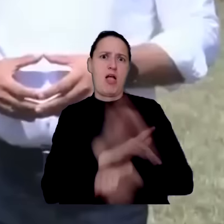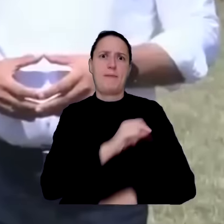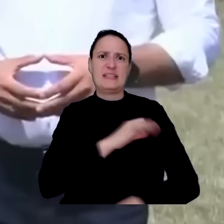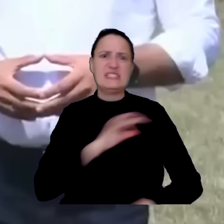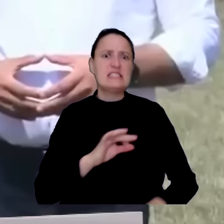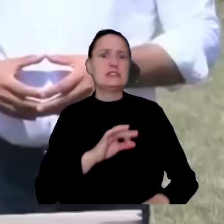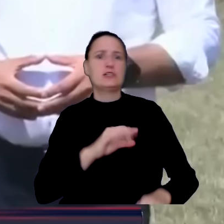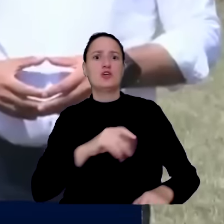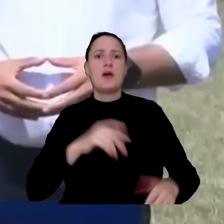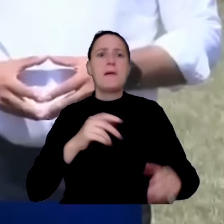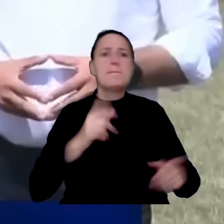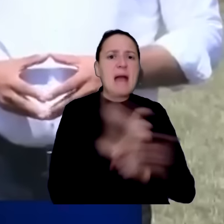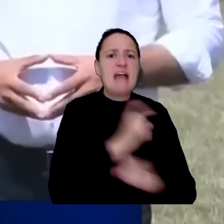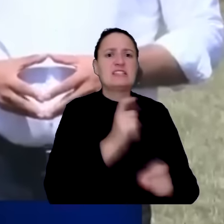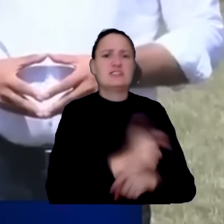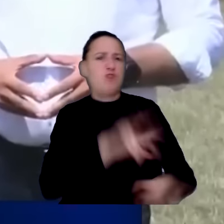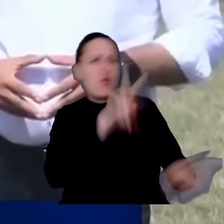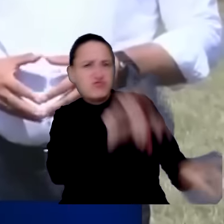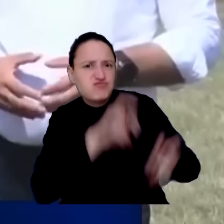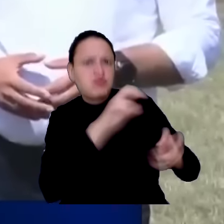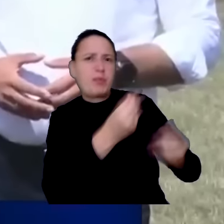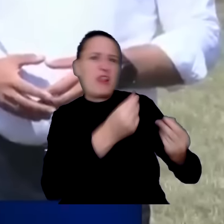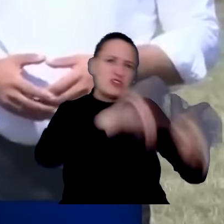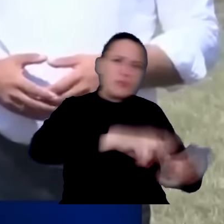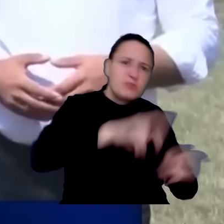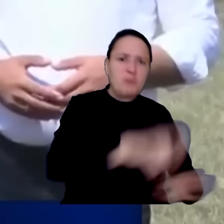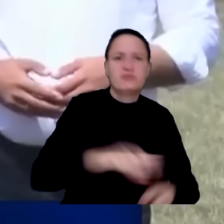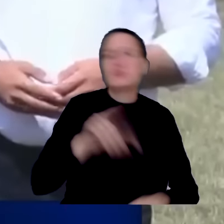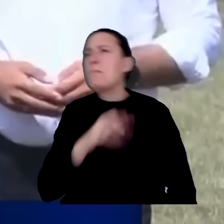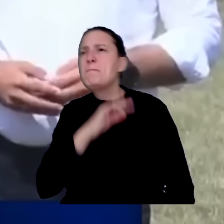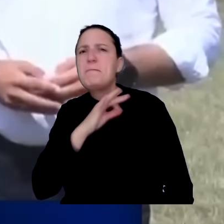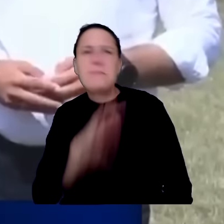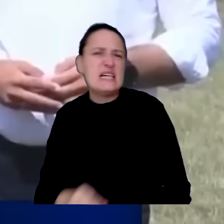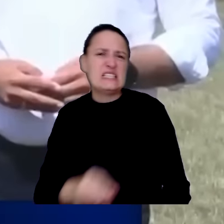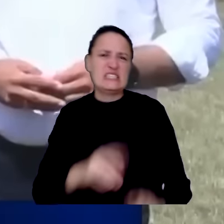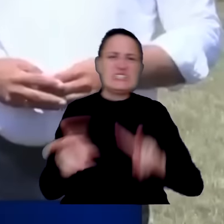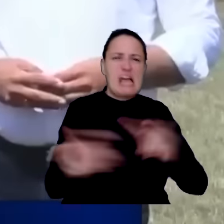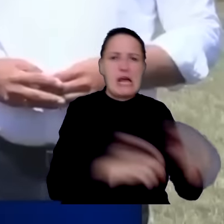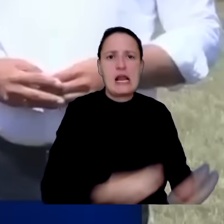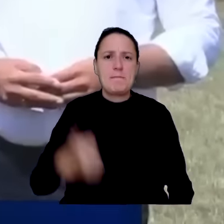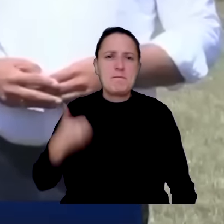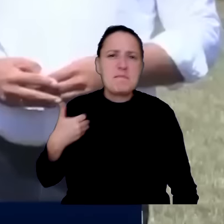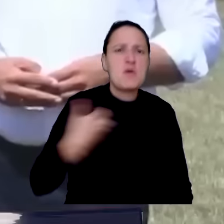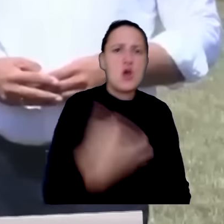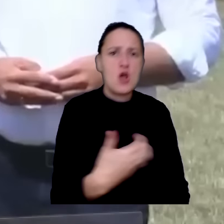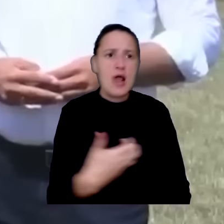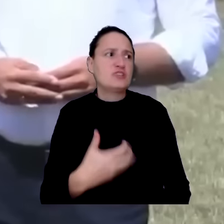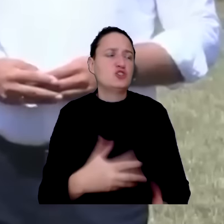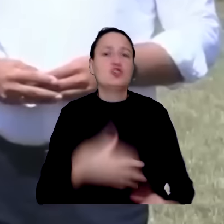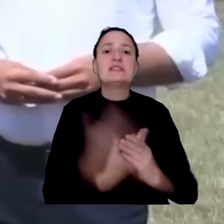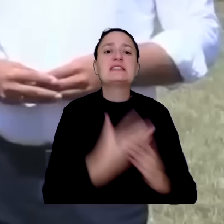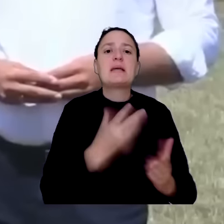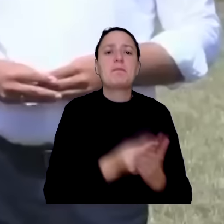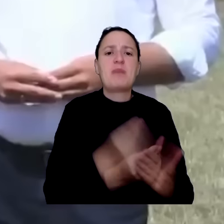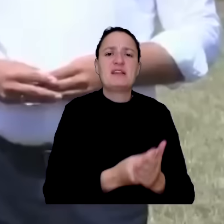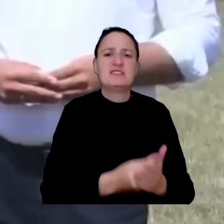państwa. Wszystkich tłustych kotów PiSu. Wszystkich milionerów, którzy dorobili się na spółkach Skarbu